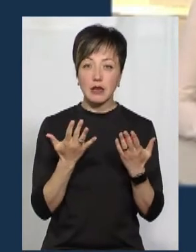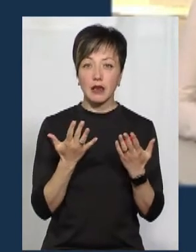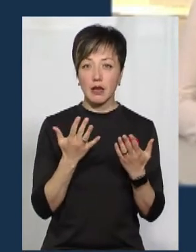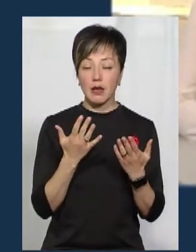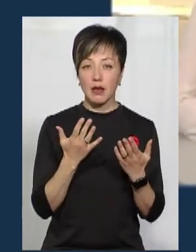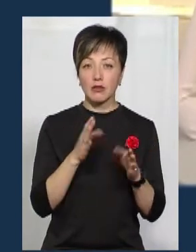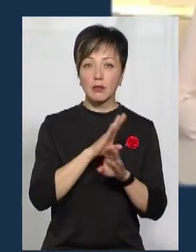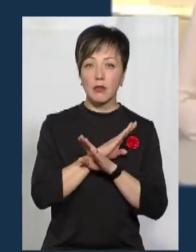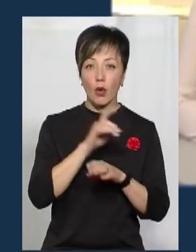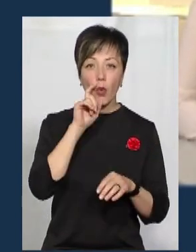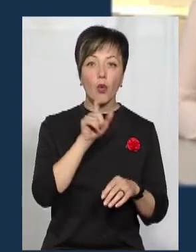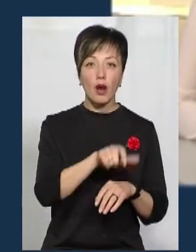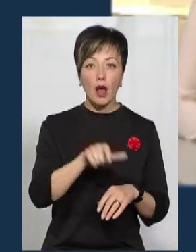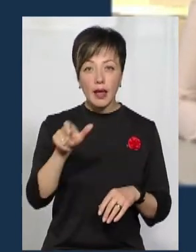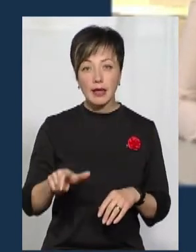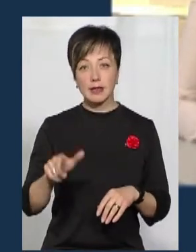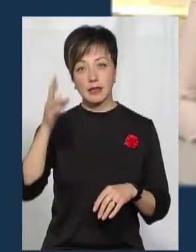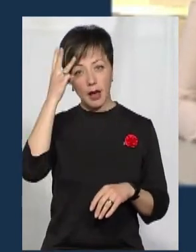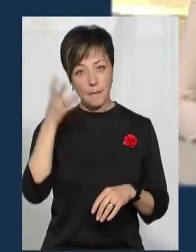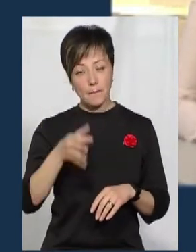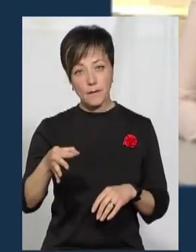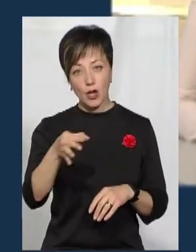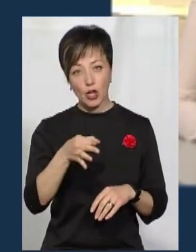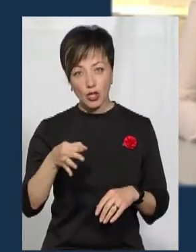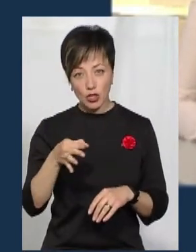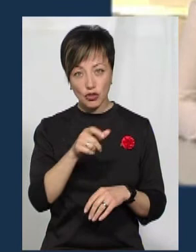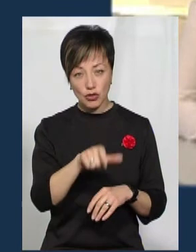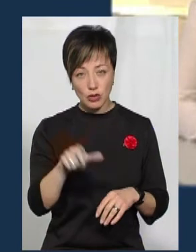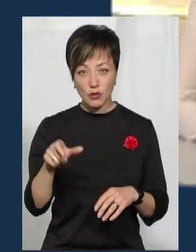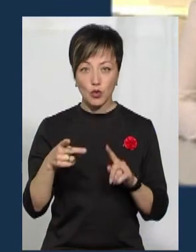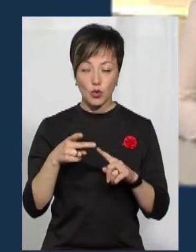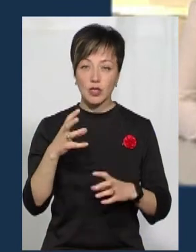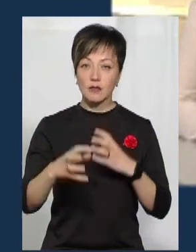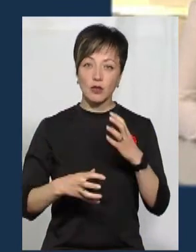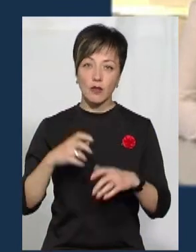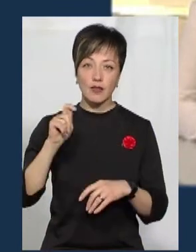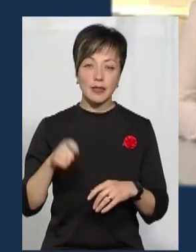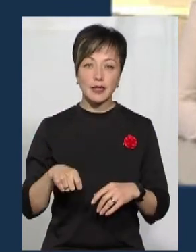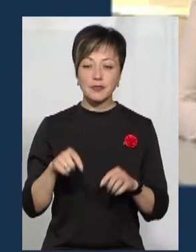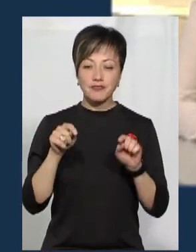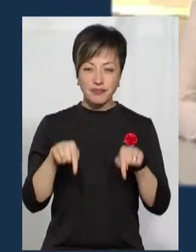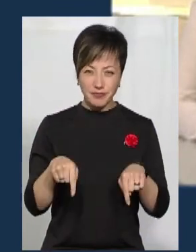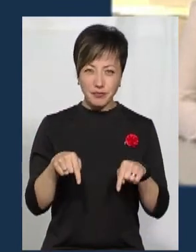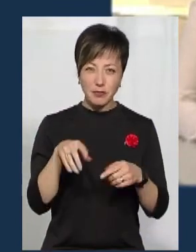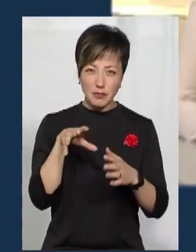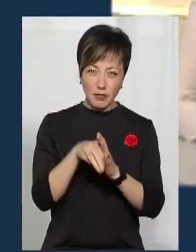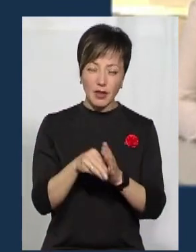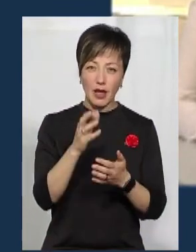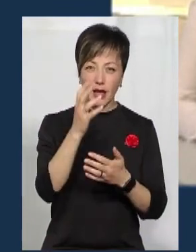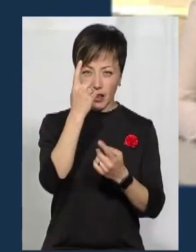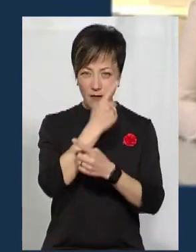українців і жителів Хмельниччини у Другій світовій війні? Там інформація